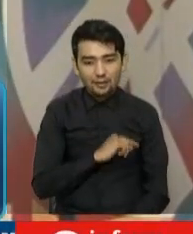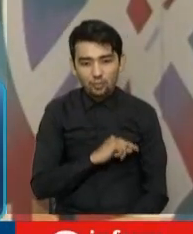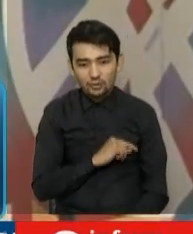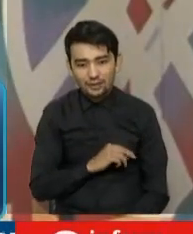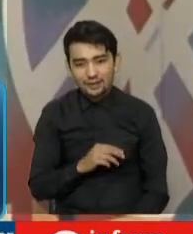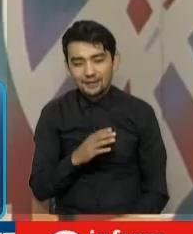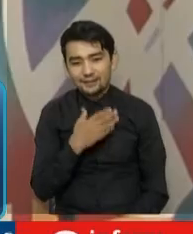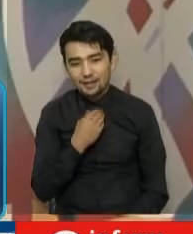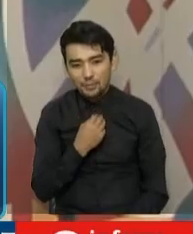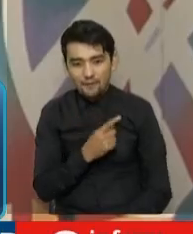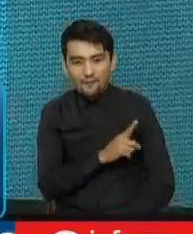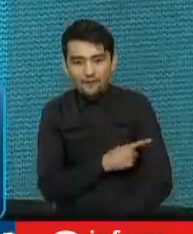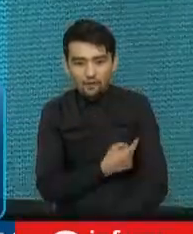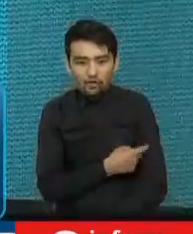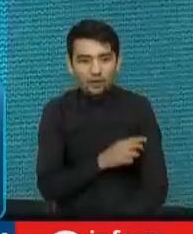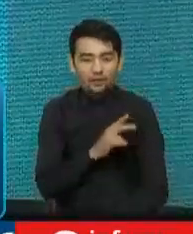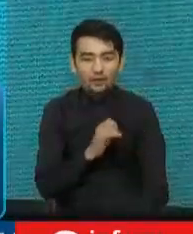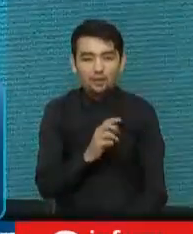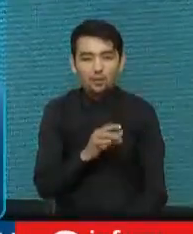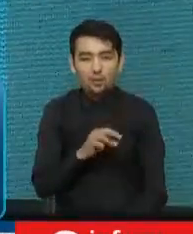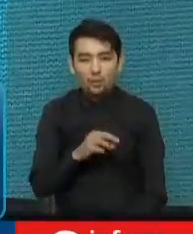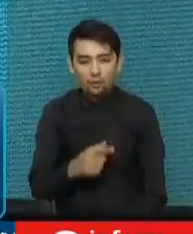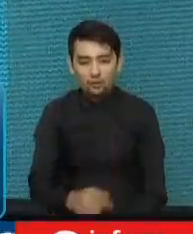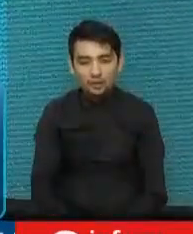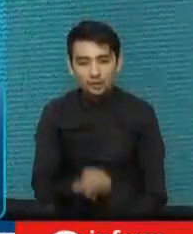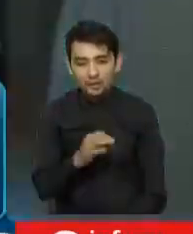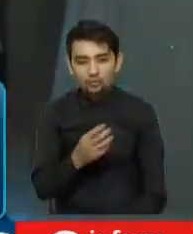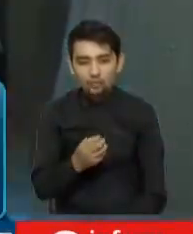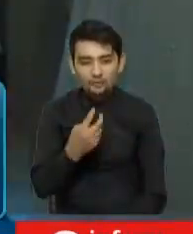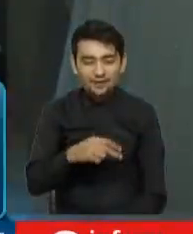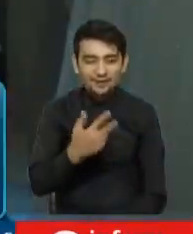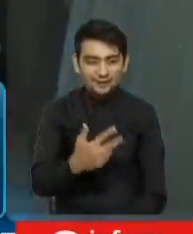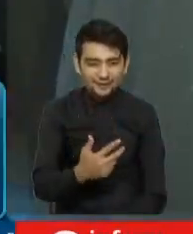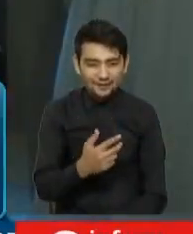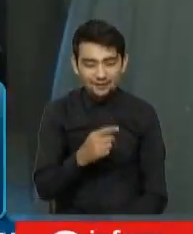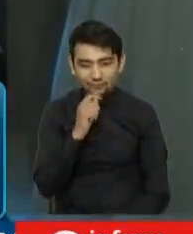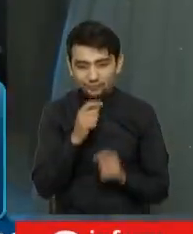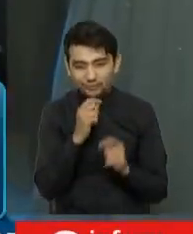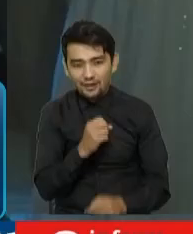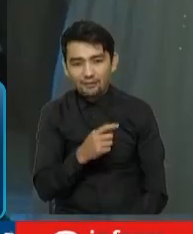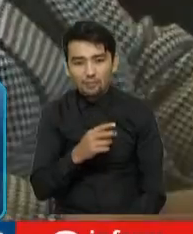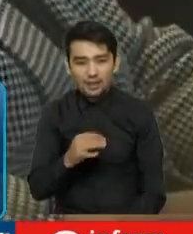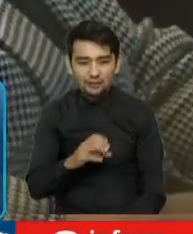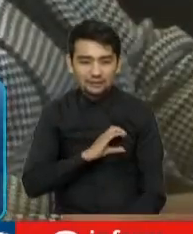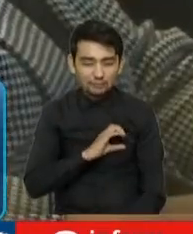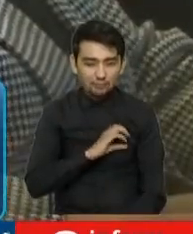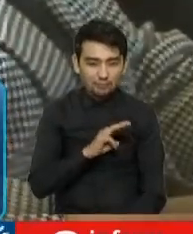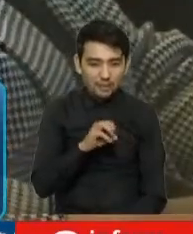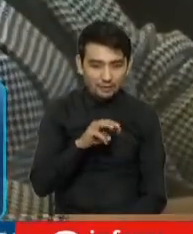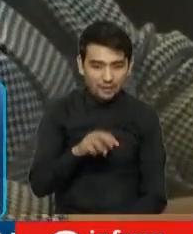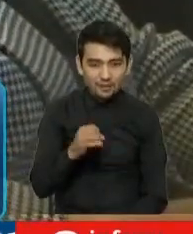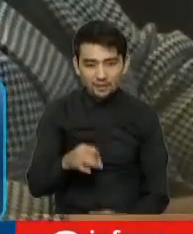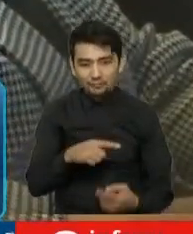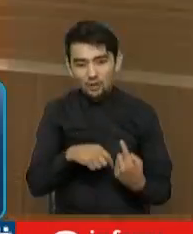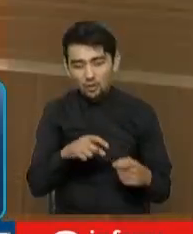семье, врач-нарколог. Еще 23 человека наградили медалями Ирины Имбегэушин. Среди них сотрудница коммунального